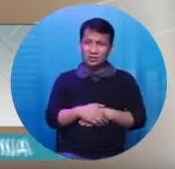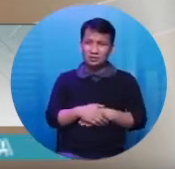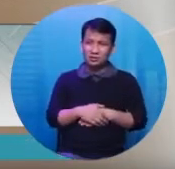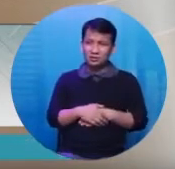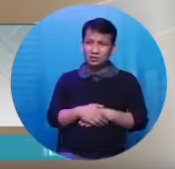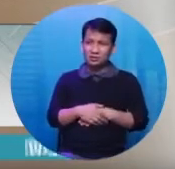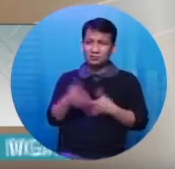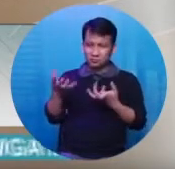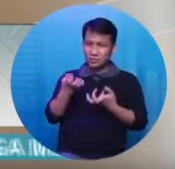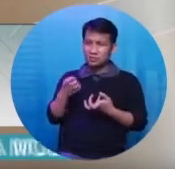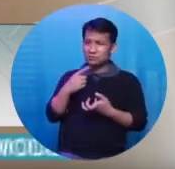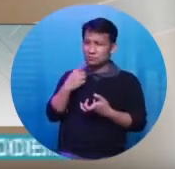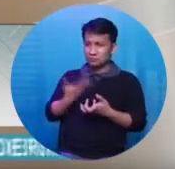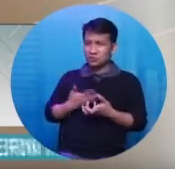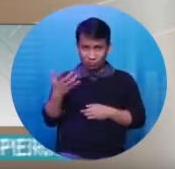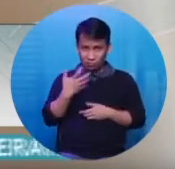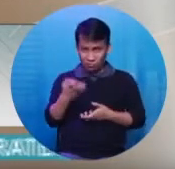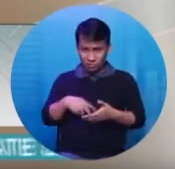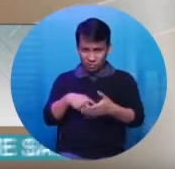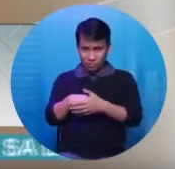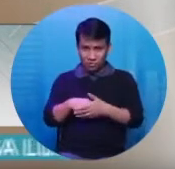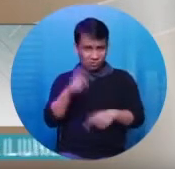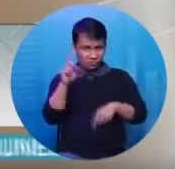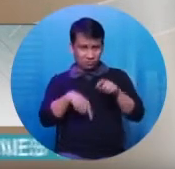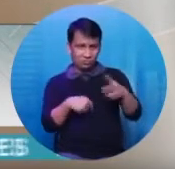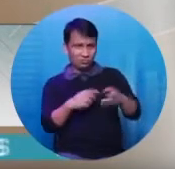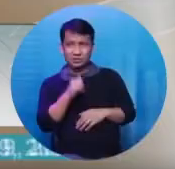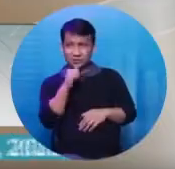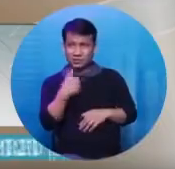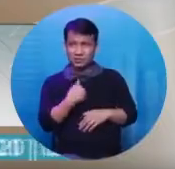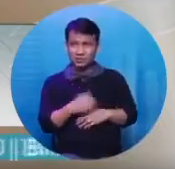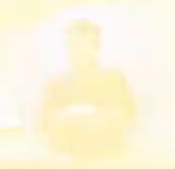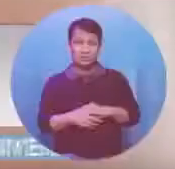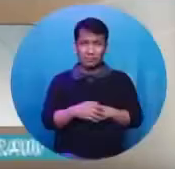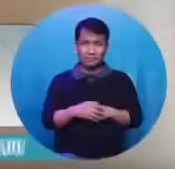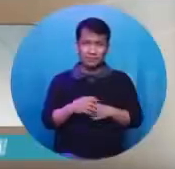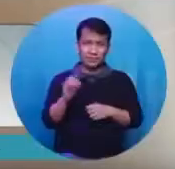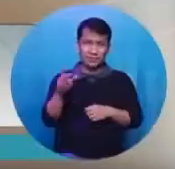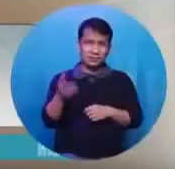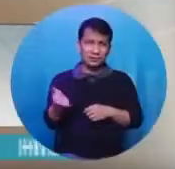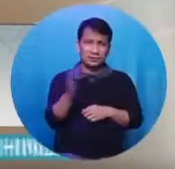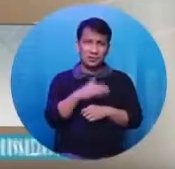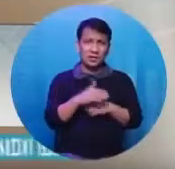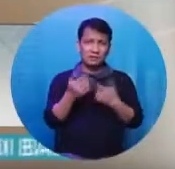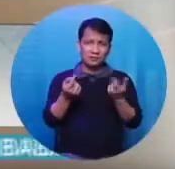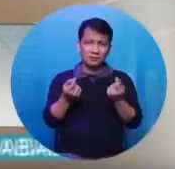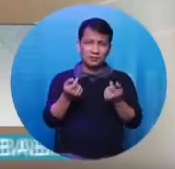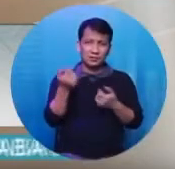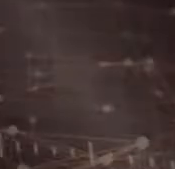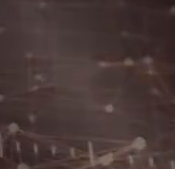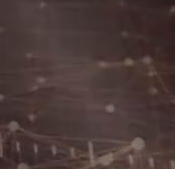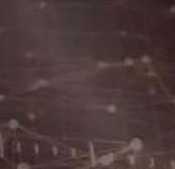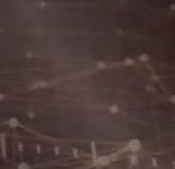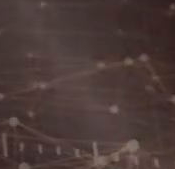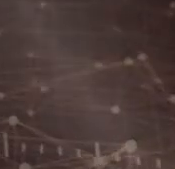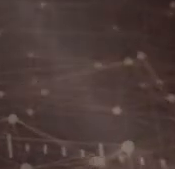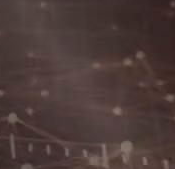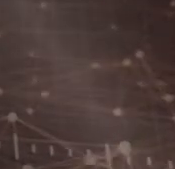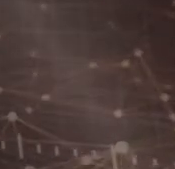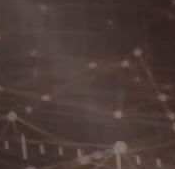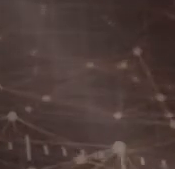ako mabuntis. Oh, no! Ayaw mo naman kasi hindi ka pa ready. Opo. Ma'am, ganito na lang. Ito pong si